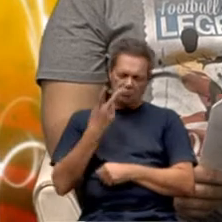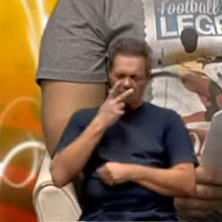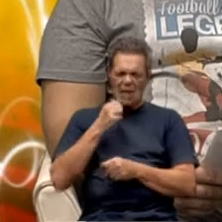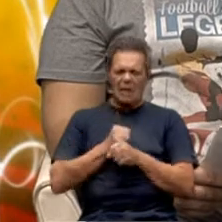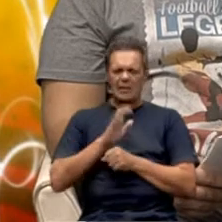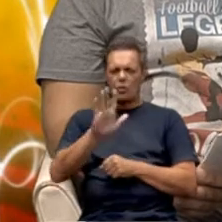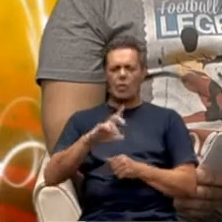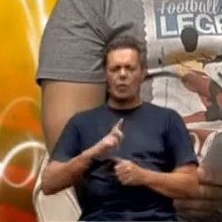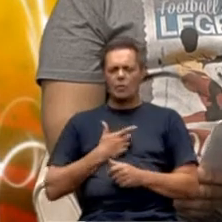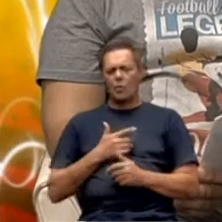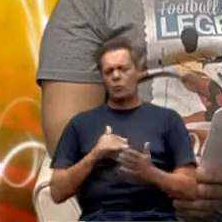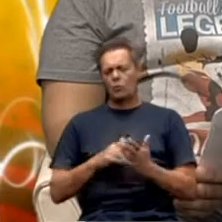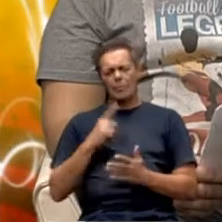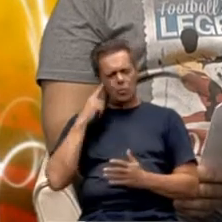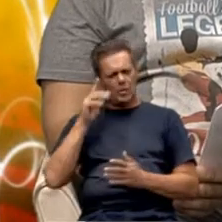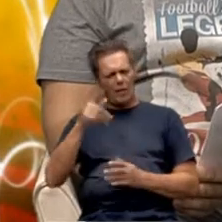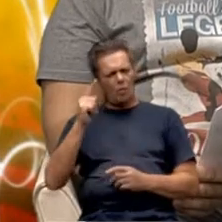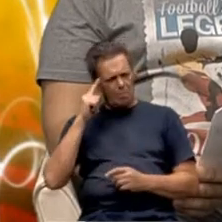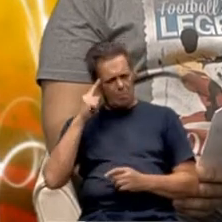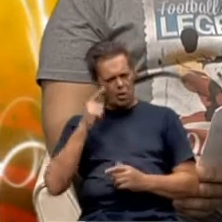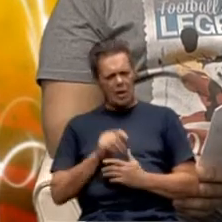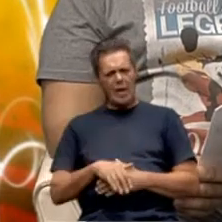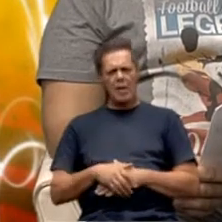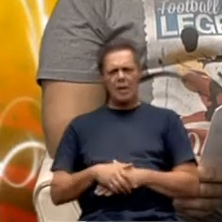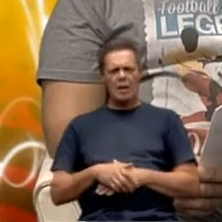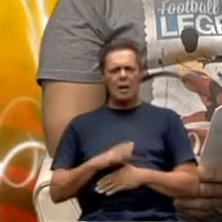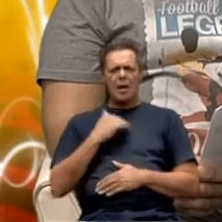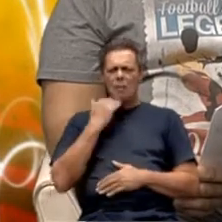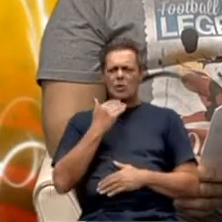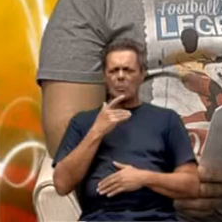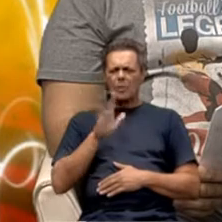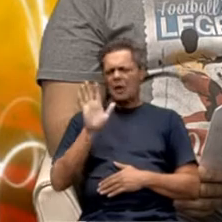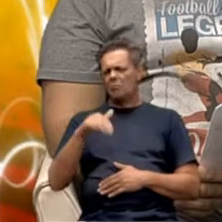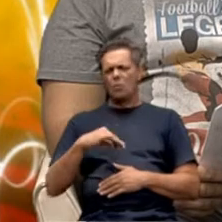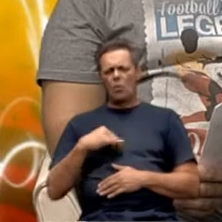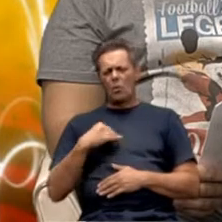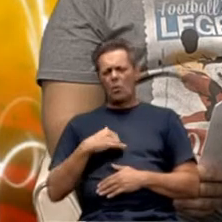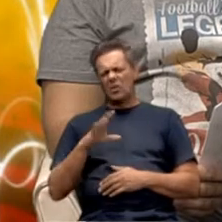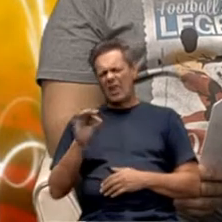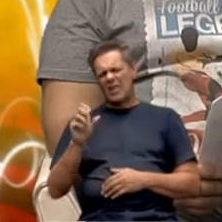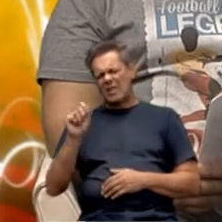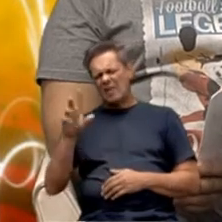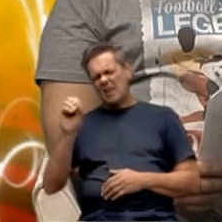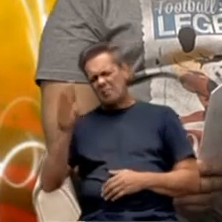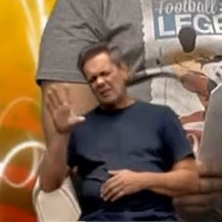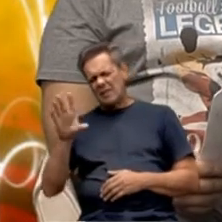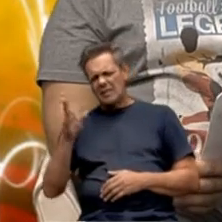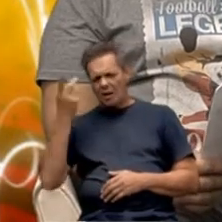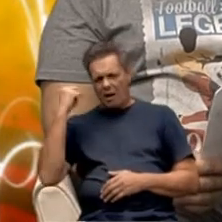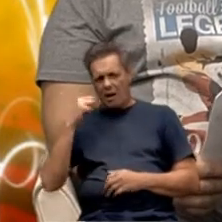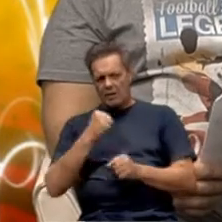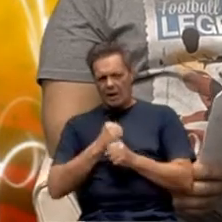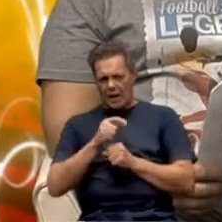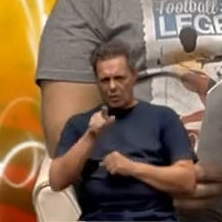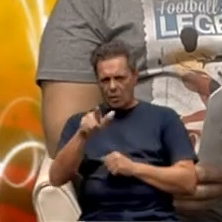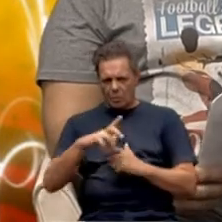trebalo čuti njegovo mišljenje. Bez obzira što ono nebitno koliko ima godina, 10, 12, 15, ali radi se o